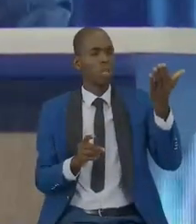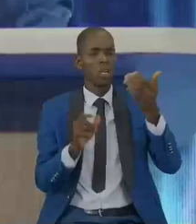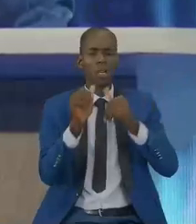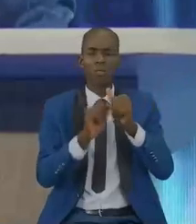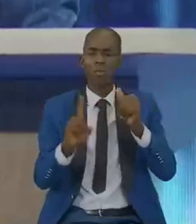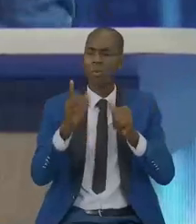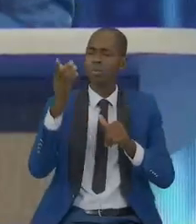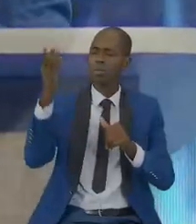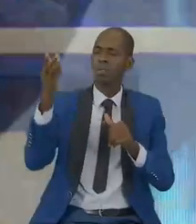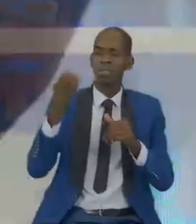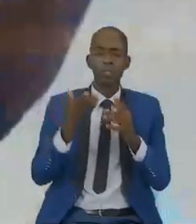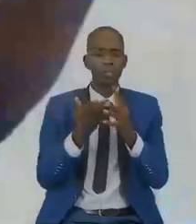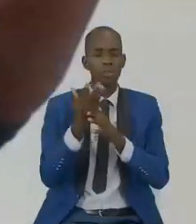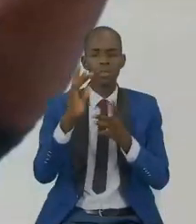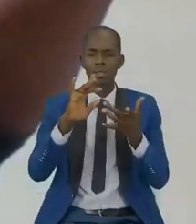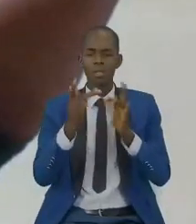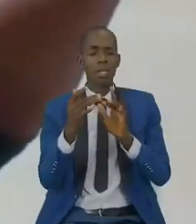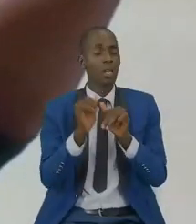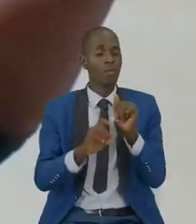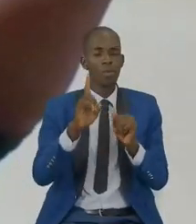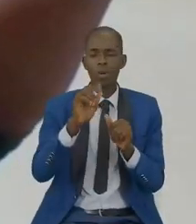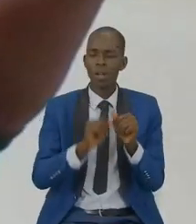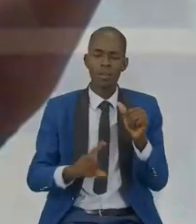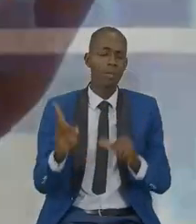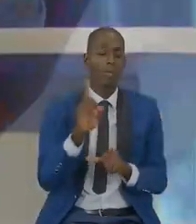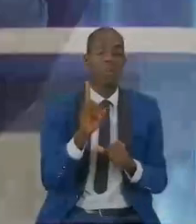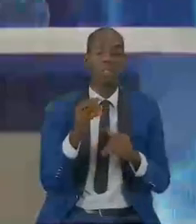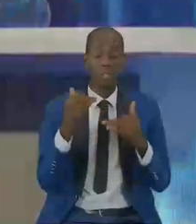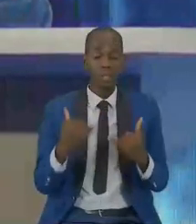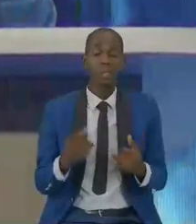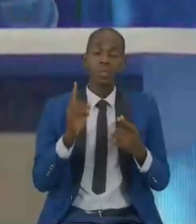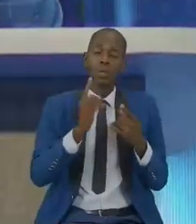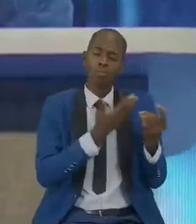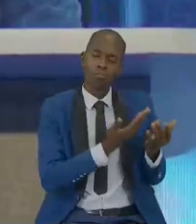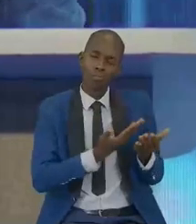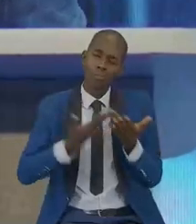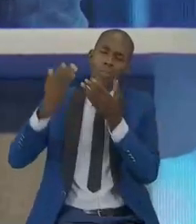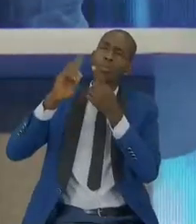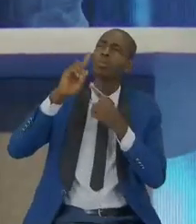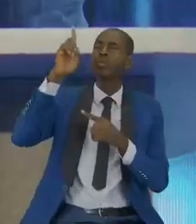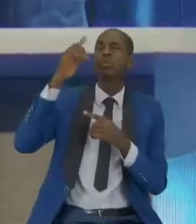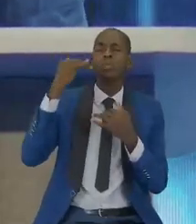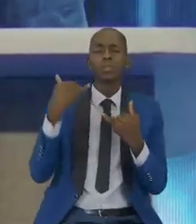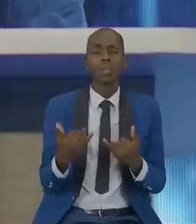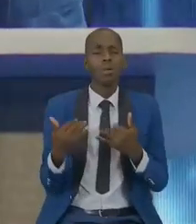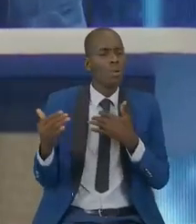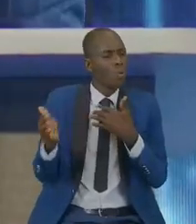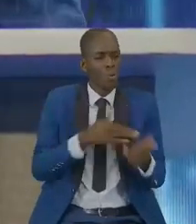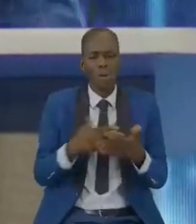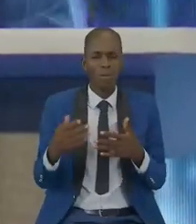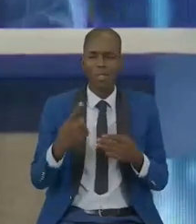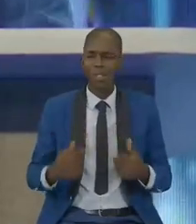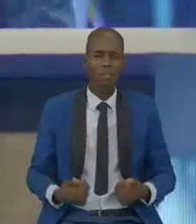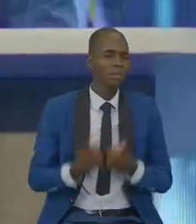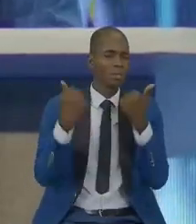ici, tout le monde ici, tout le monde là-bas, les gens en ligne, partout dans